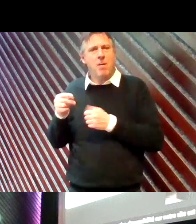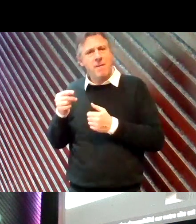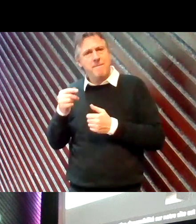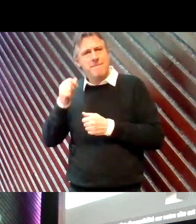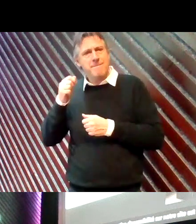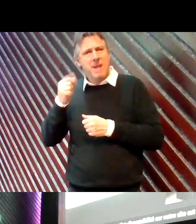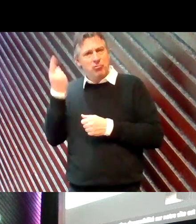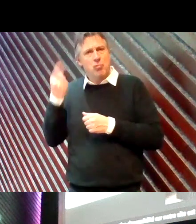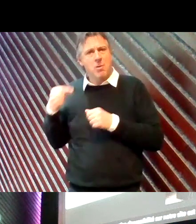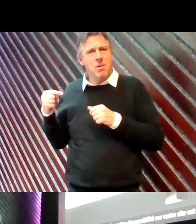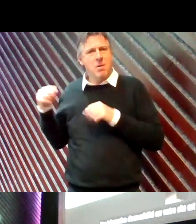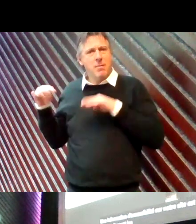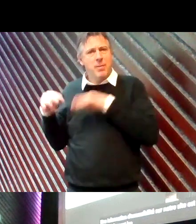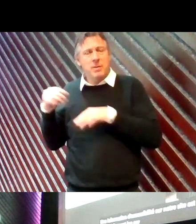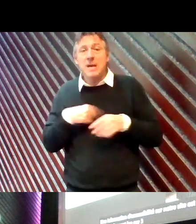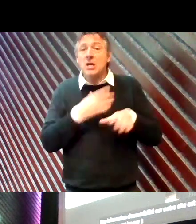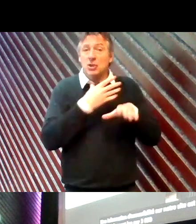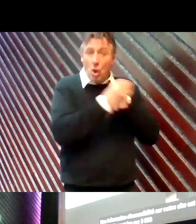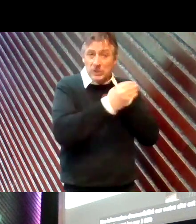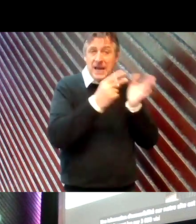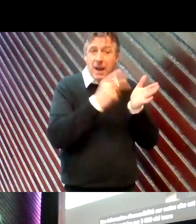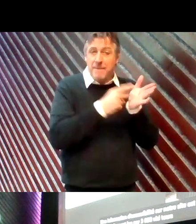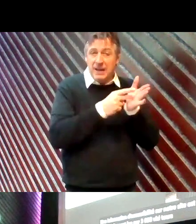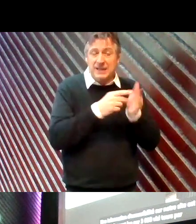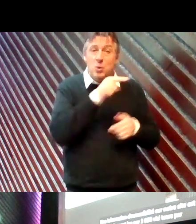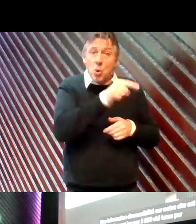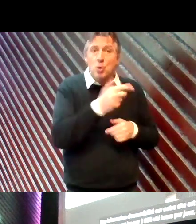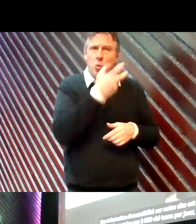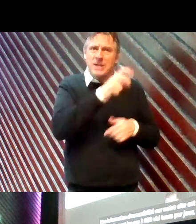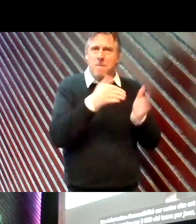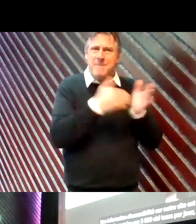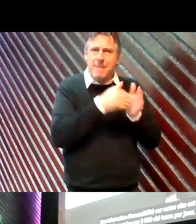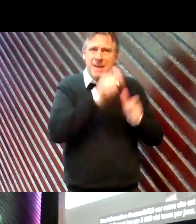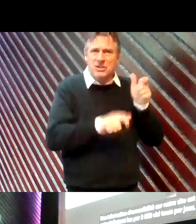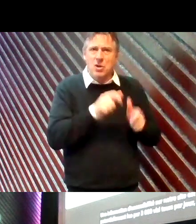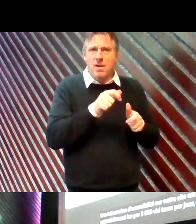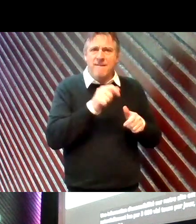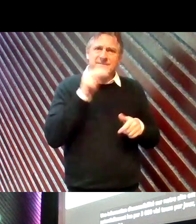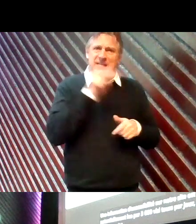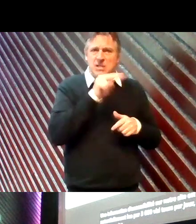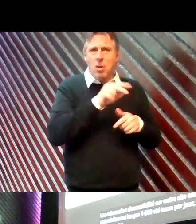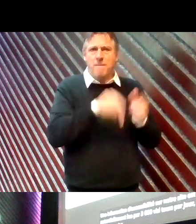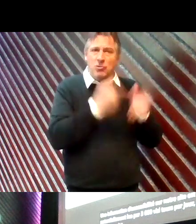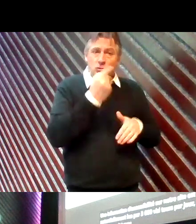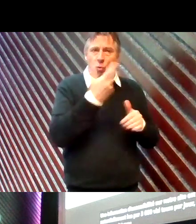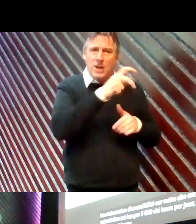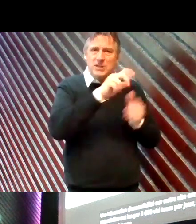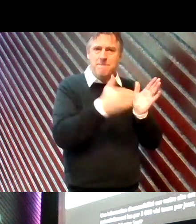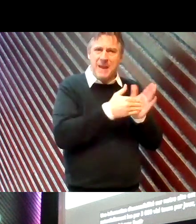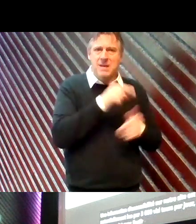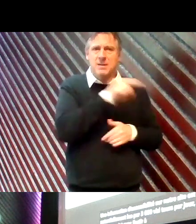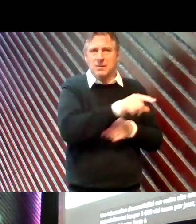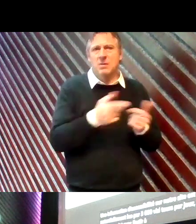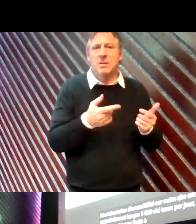a un partenariat avec Sortir à Paris qui ont eux ont une audience de 300 000 visiteurs par jour donc eux maintenant ils affichent cette